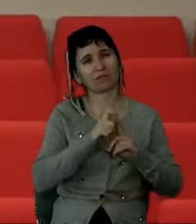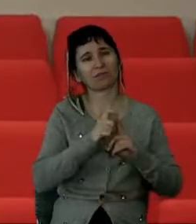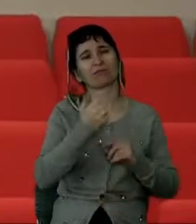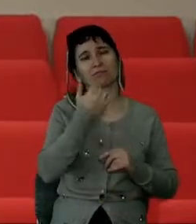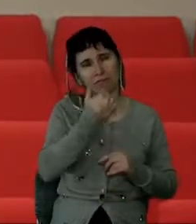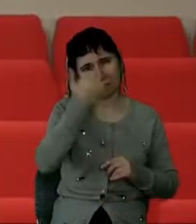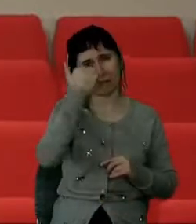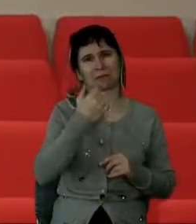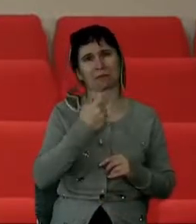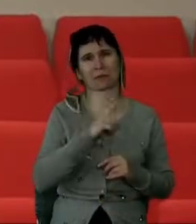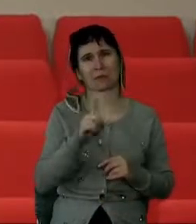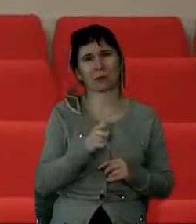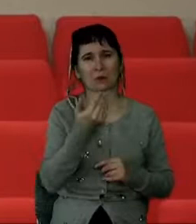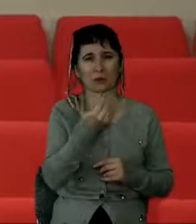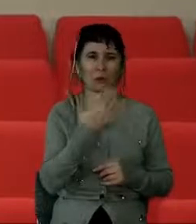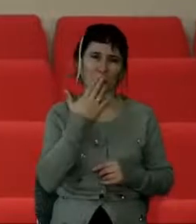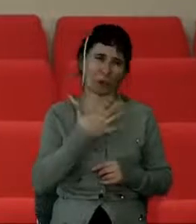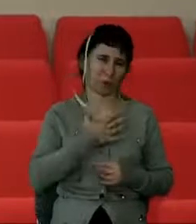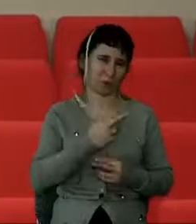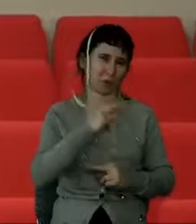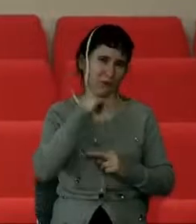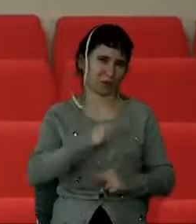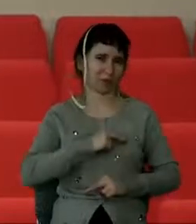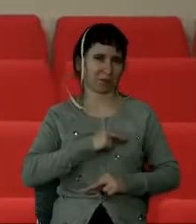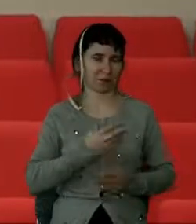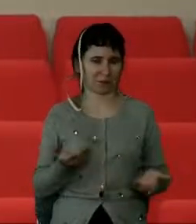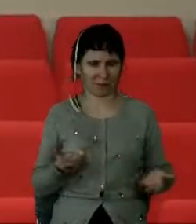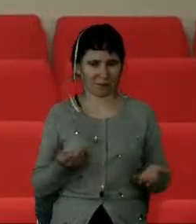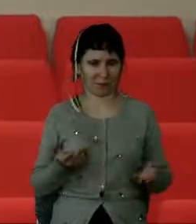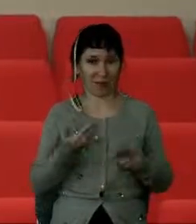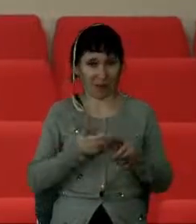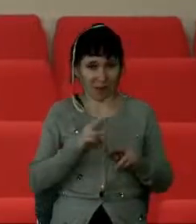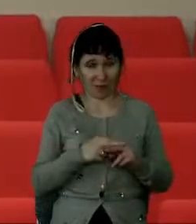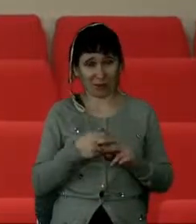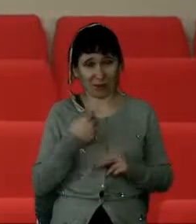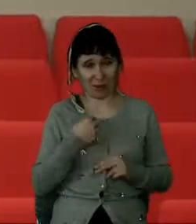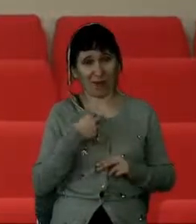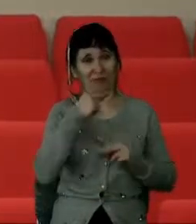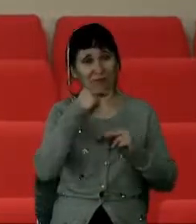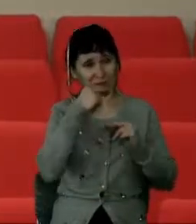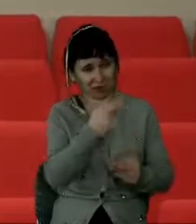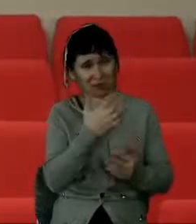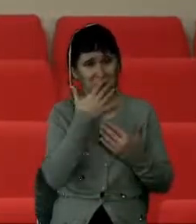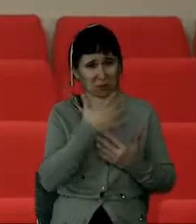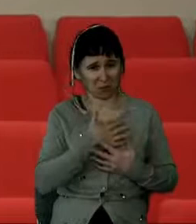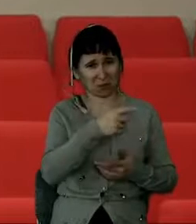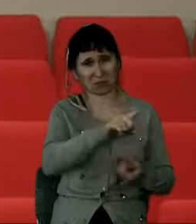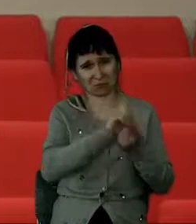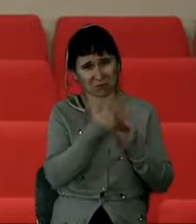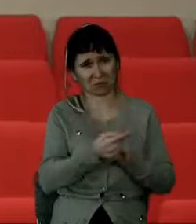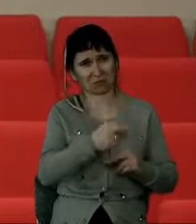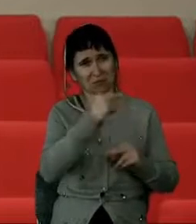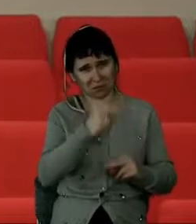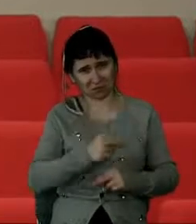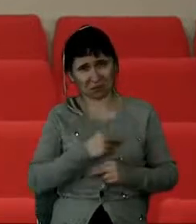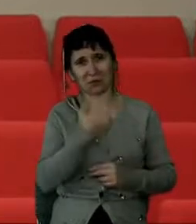мене любиш». І здається, в голові відразу такий парадокс, як можна за те, що тебе люблять, дякувати.